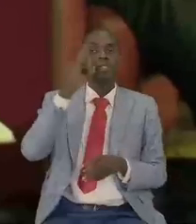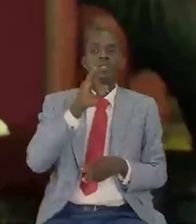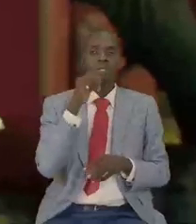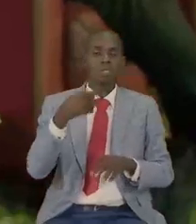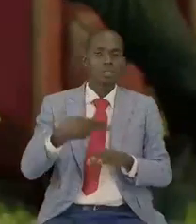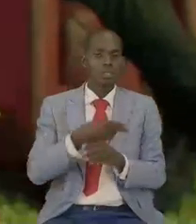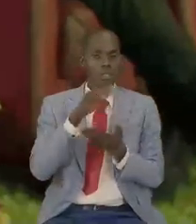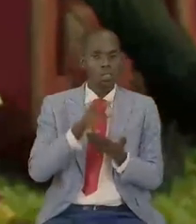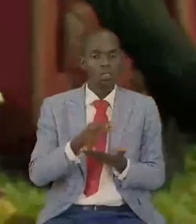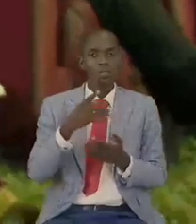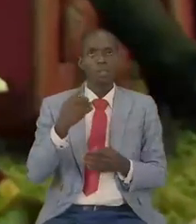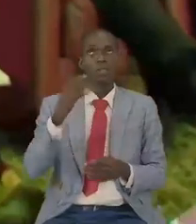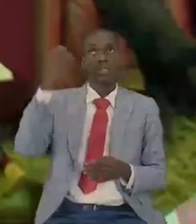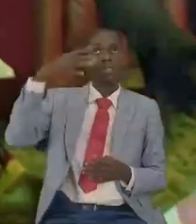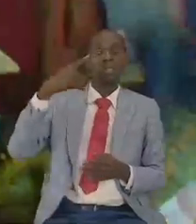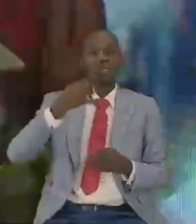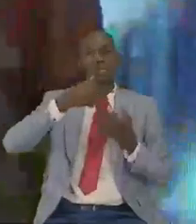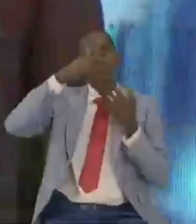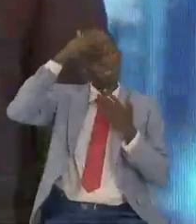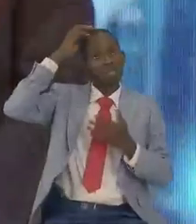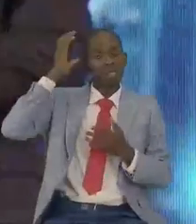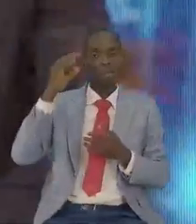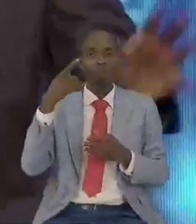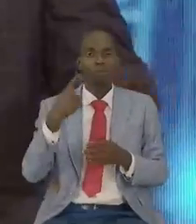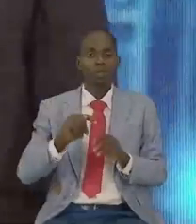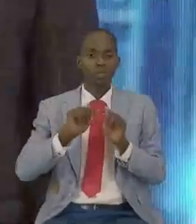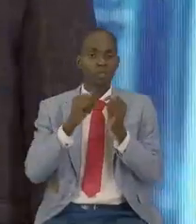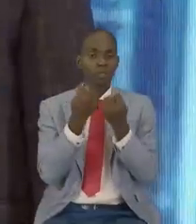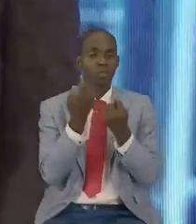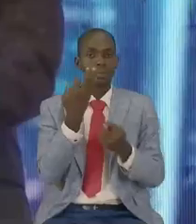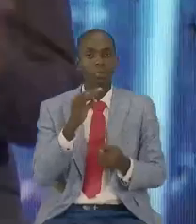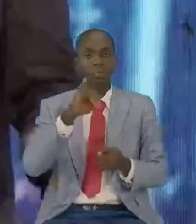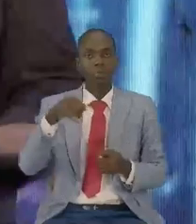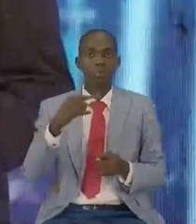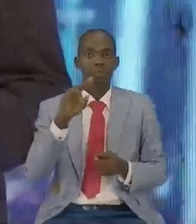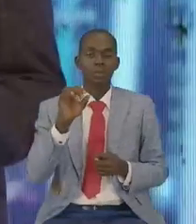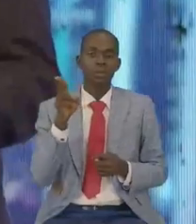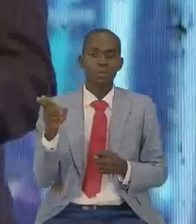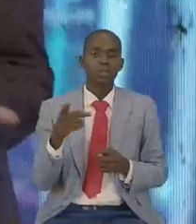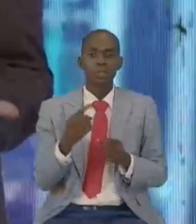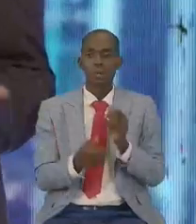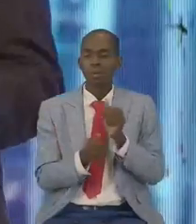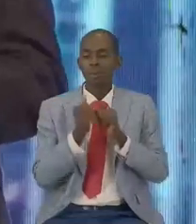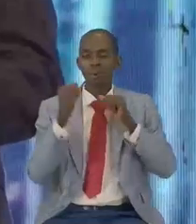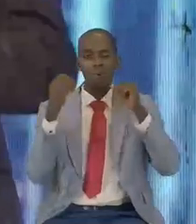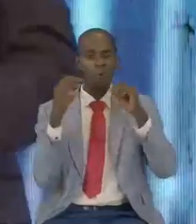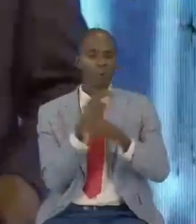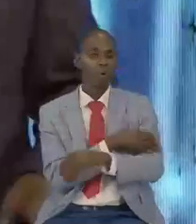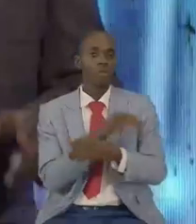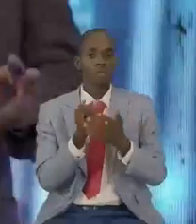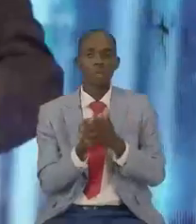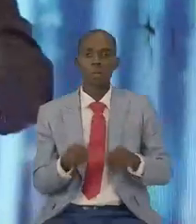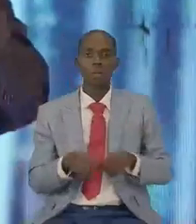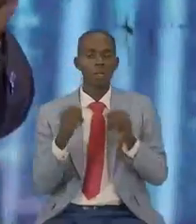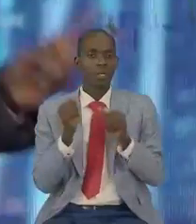est le lion de la tribu de Juda, le plus puissant, qui brise tous les jougs